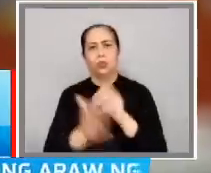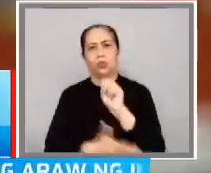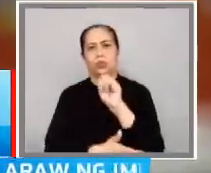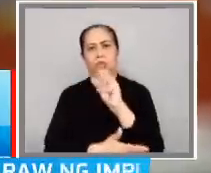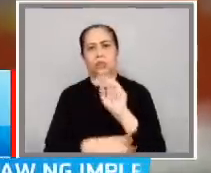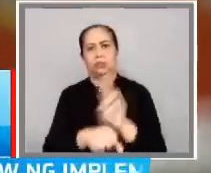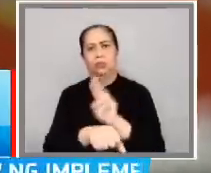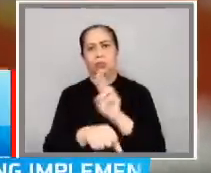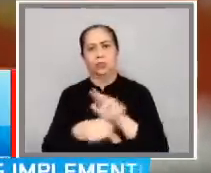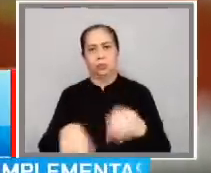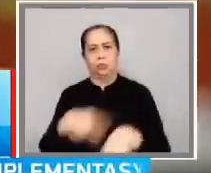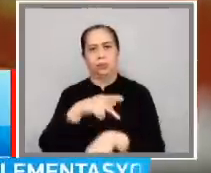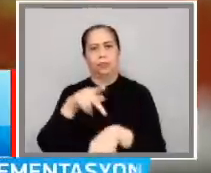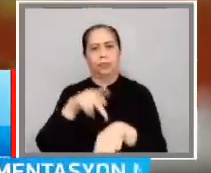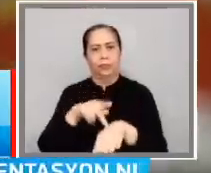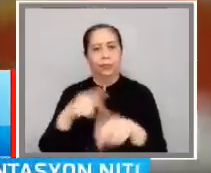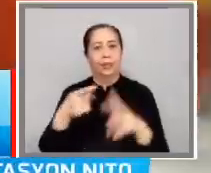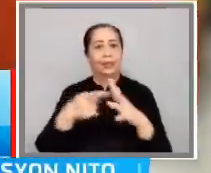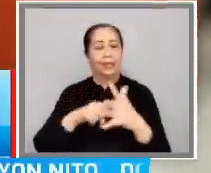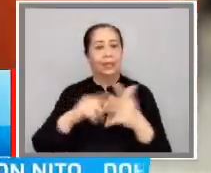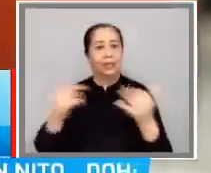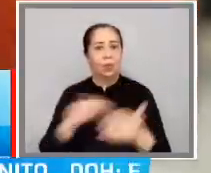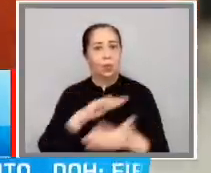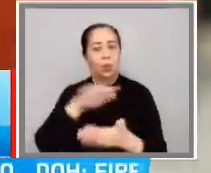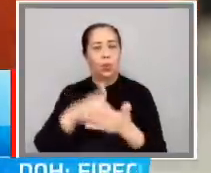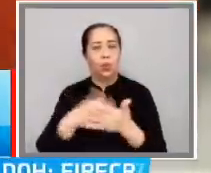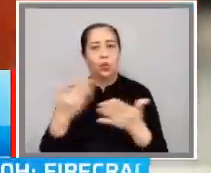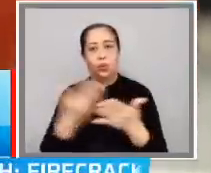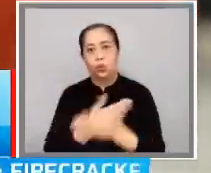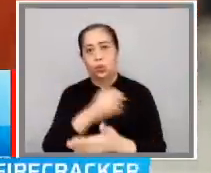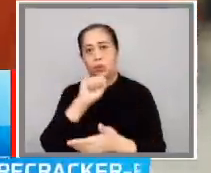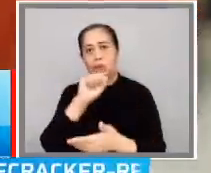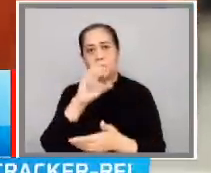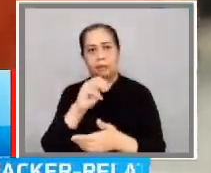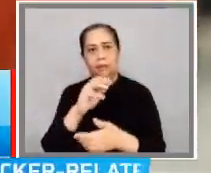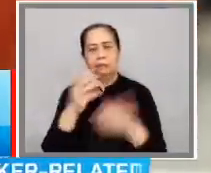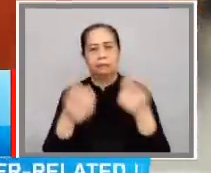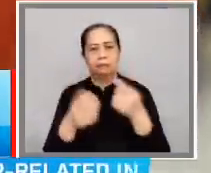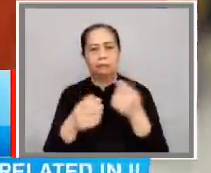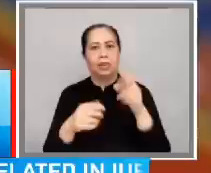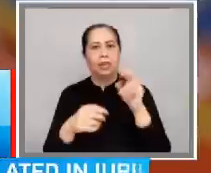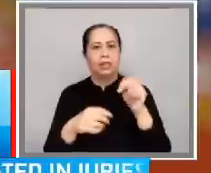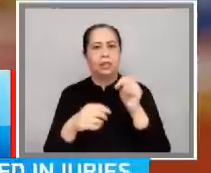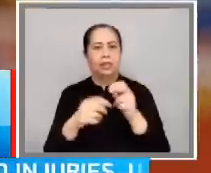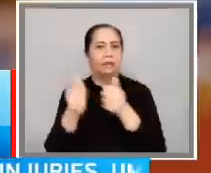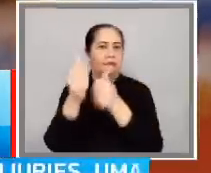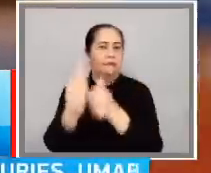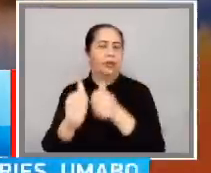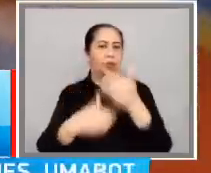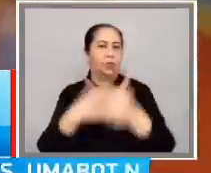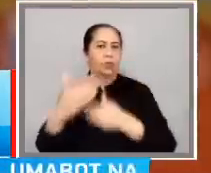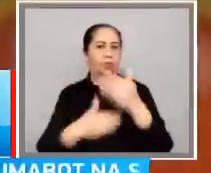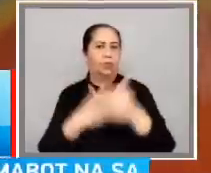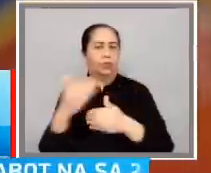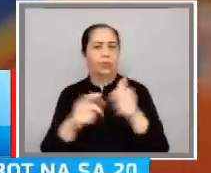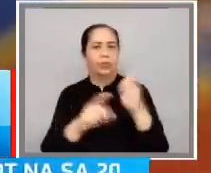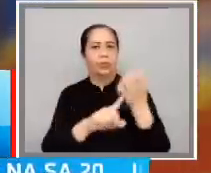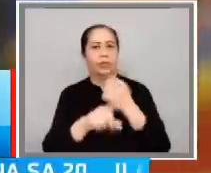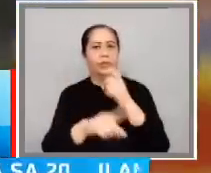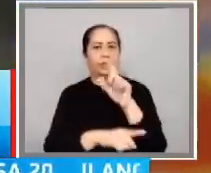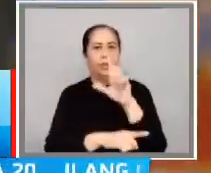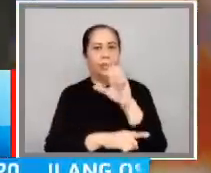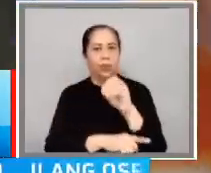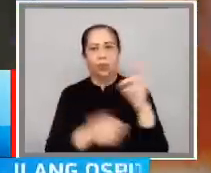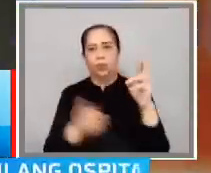bansa. Simula ngayong araw lahat ng bagong SIM card deactivated at kailangan sumunod sa proseso ng bawat telco para mairehistro